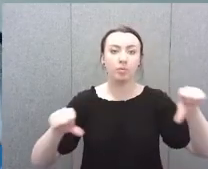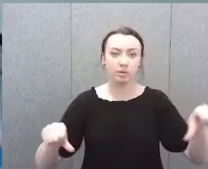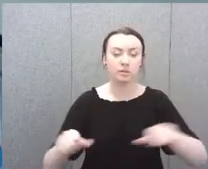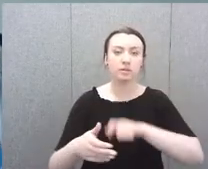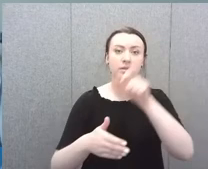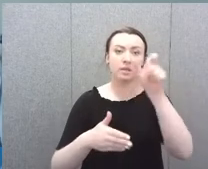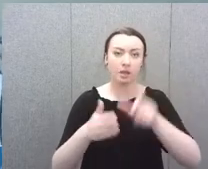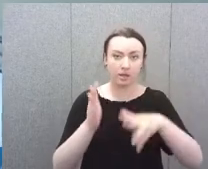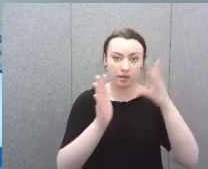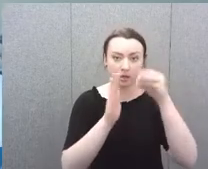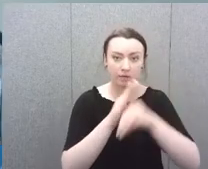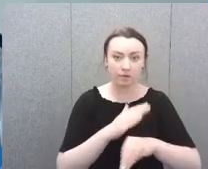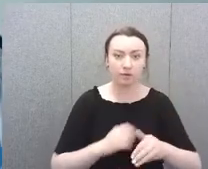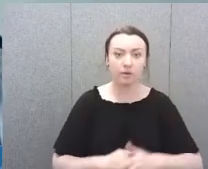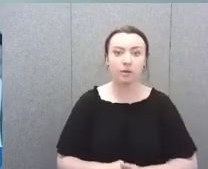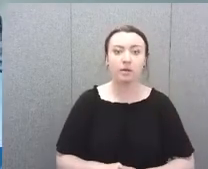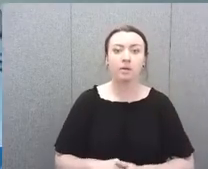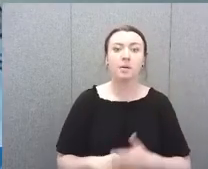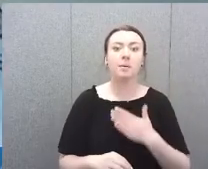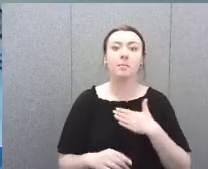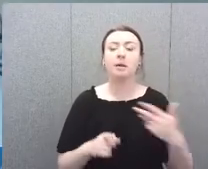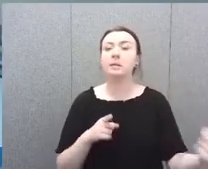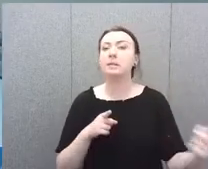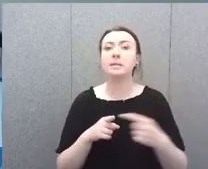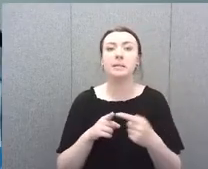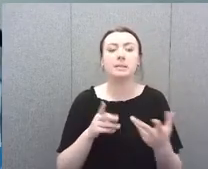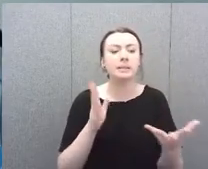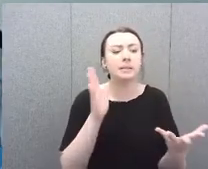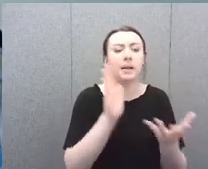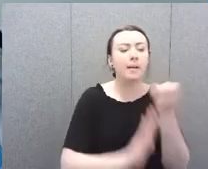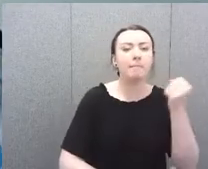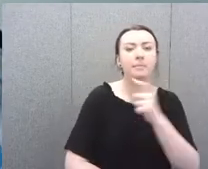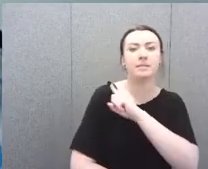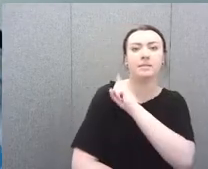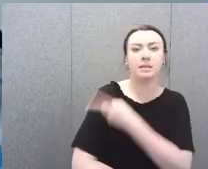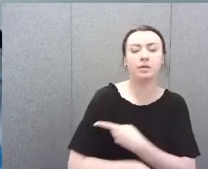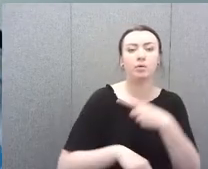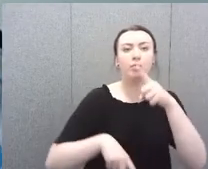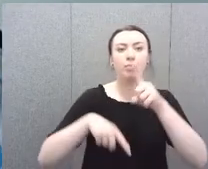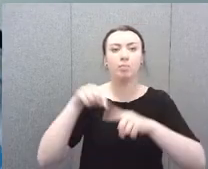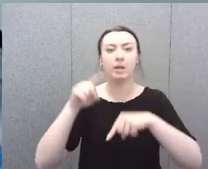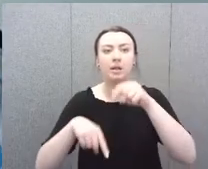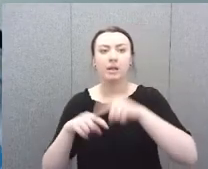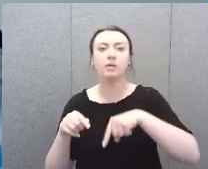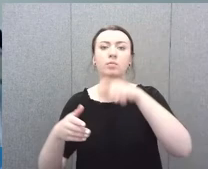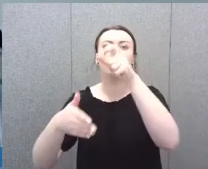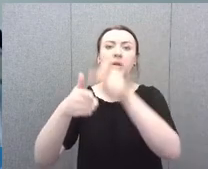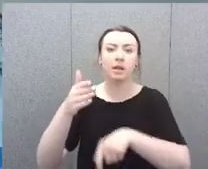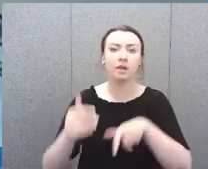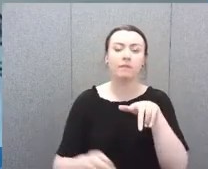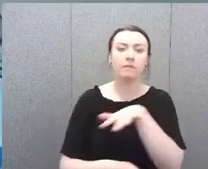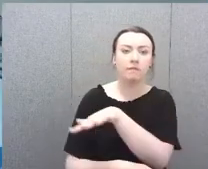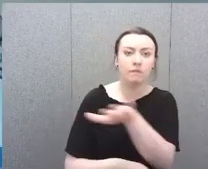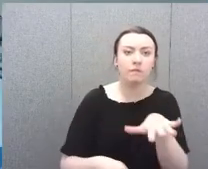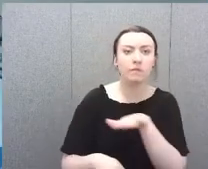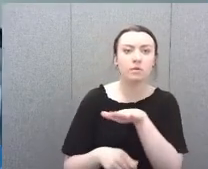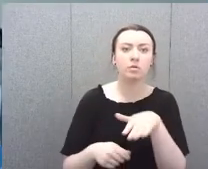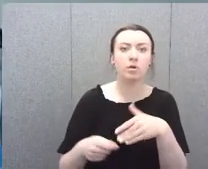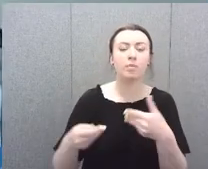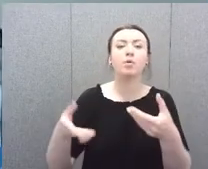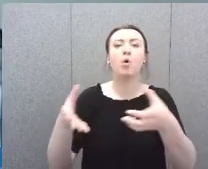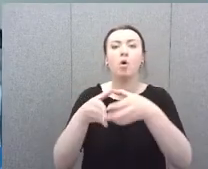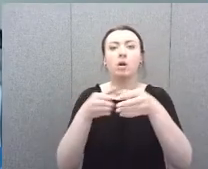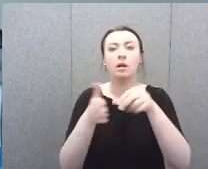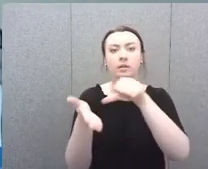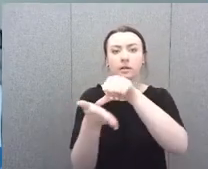с организациями гражданского сообщества. Во-первых, по платформе, которую мы называем «Равные